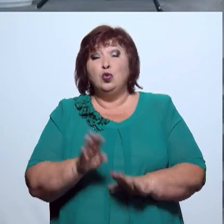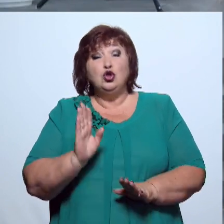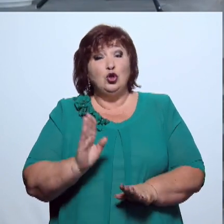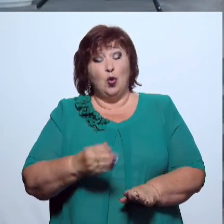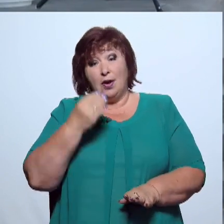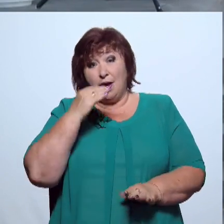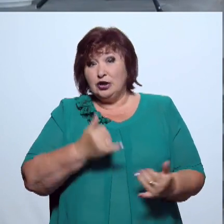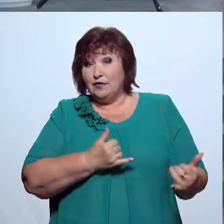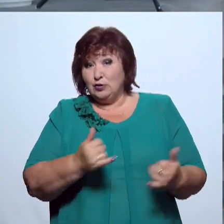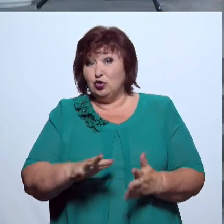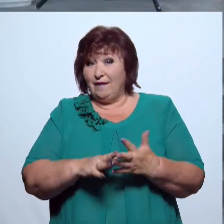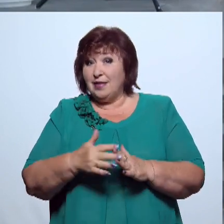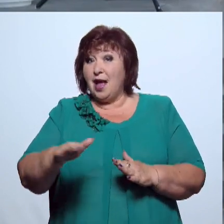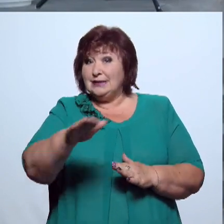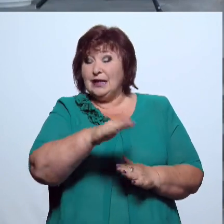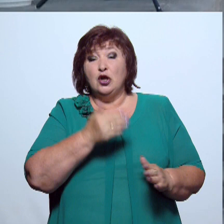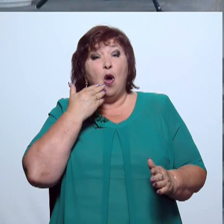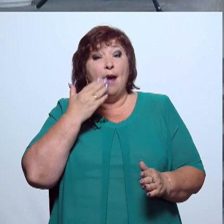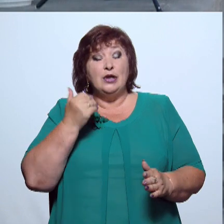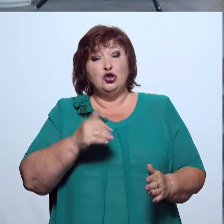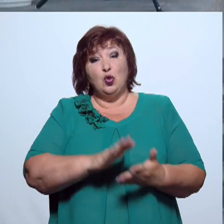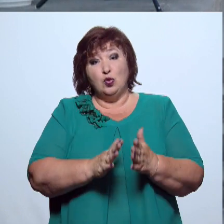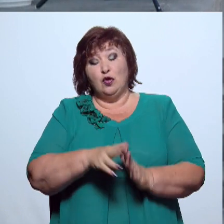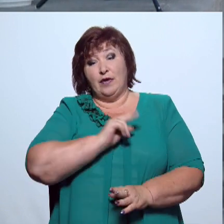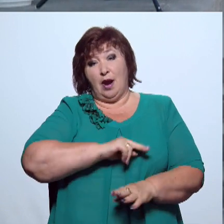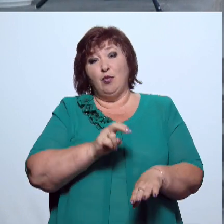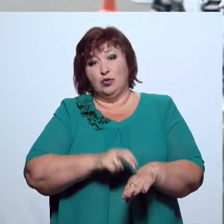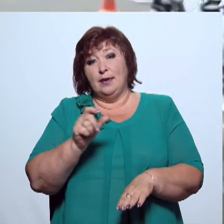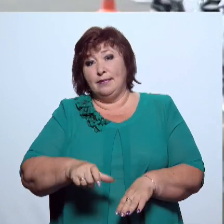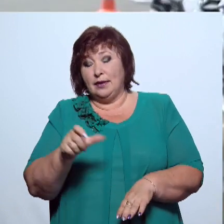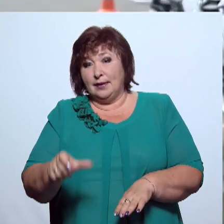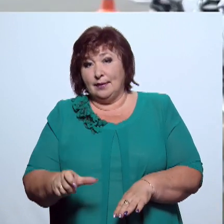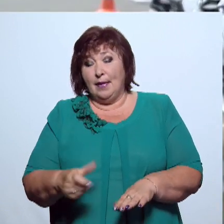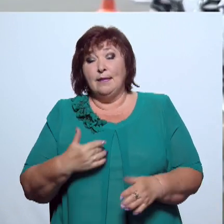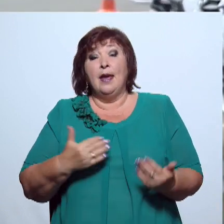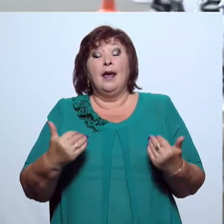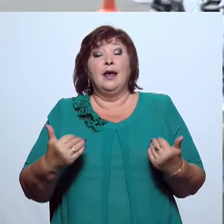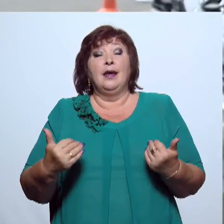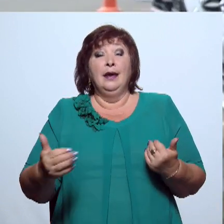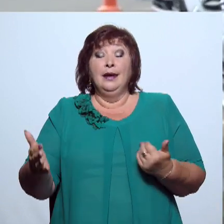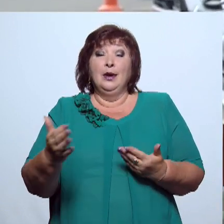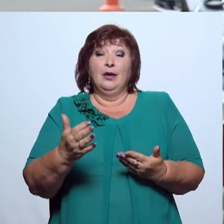качество медобслуживания на селе, но и облегчить условия работы медикам. Сарапул очень